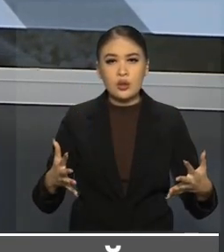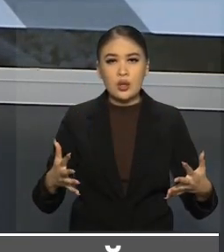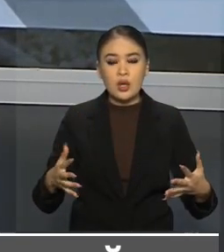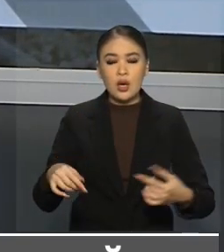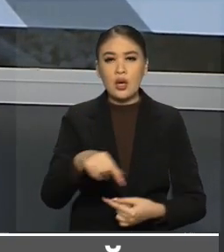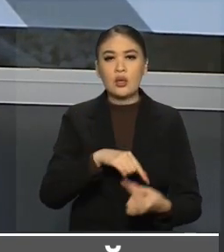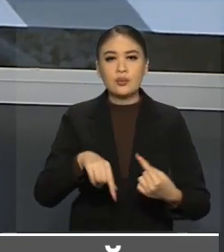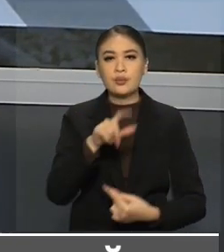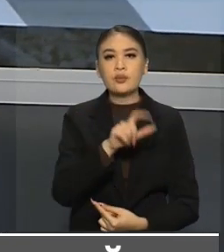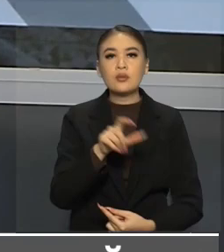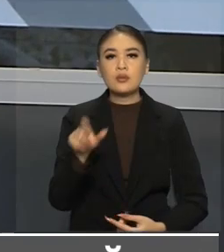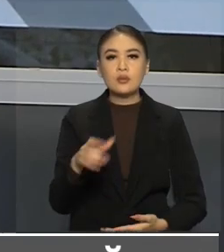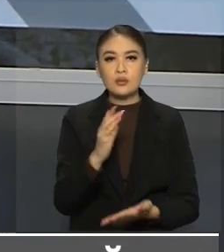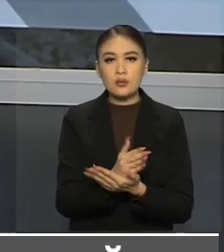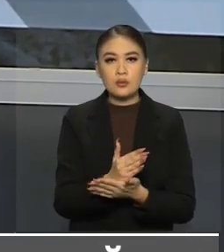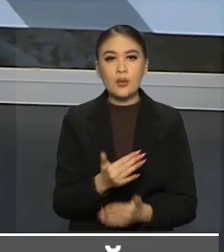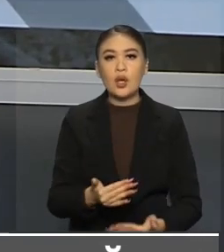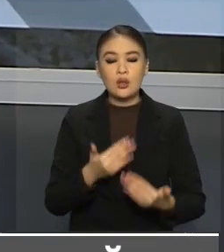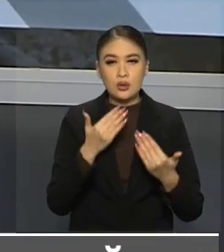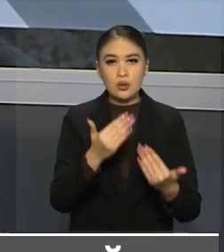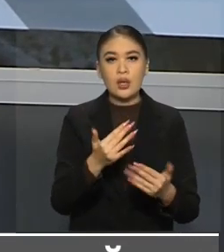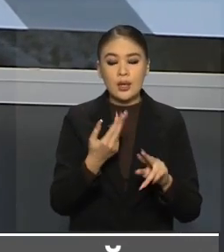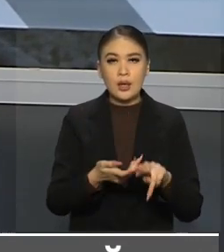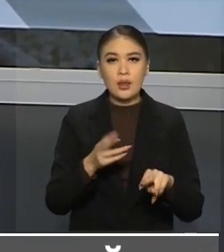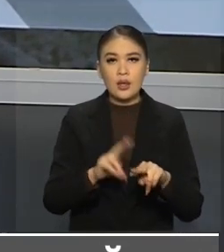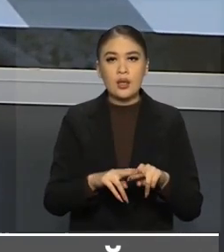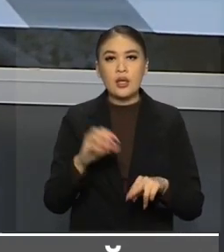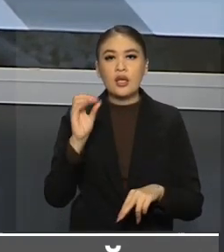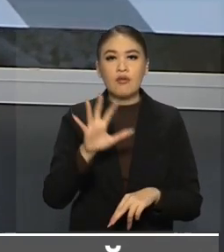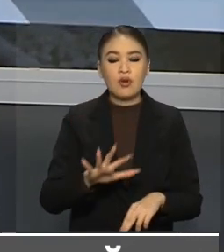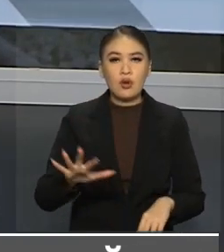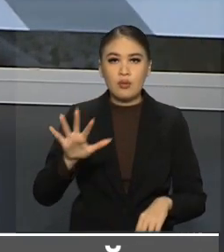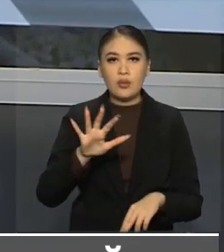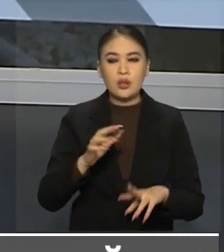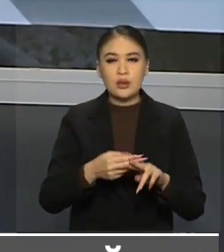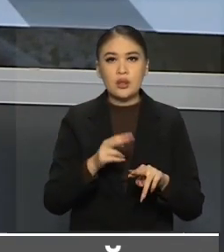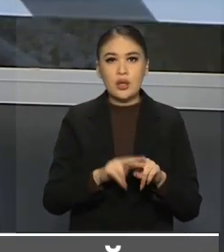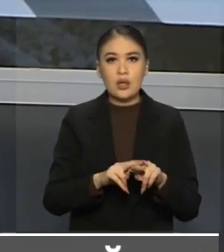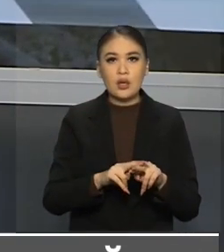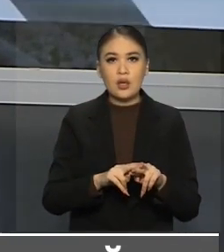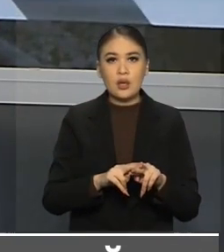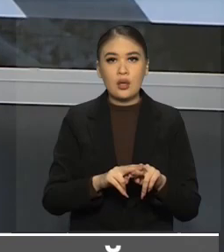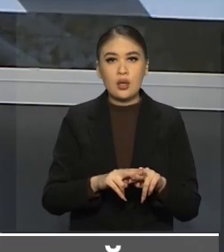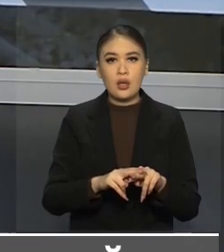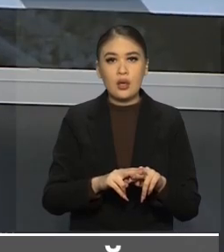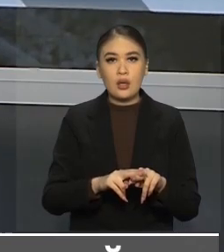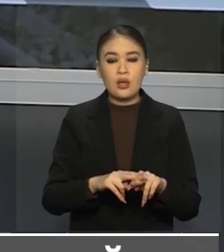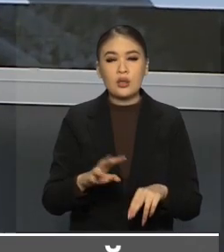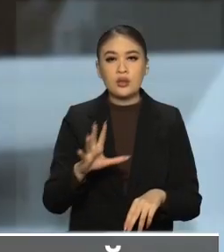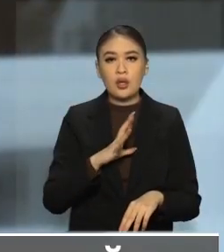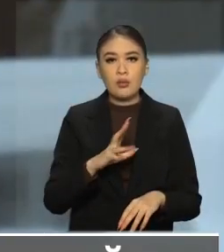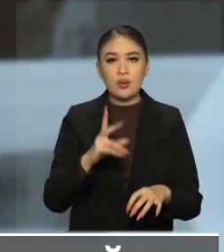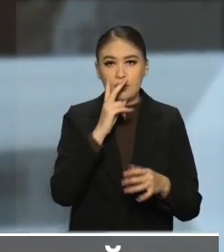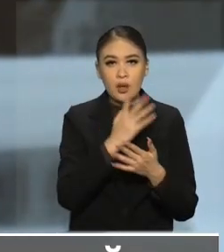кәсіпкерлер бар. Солар. Яғни Еуропада ол жаңа кәсіпкердің атағына, даңқына кір келмеу